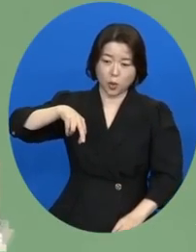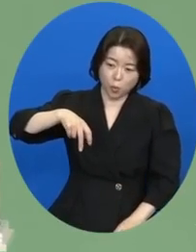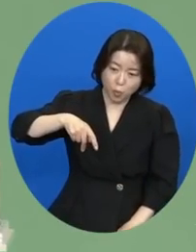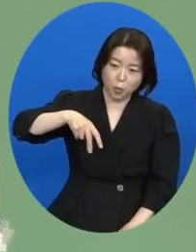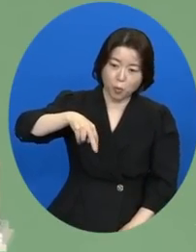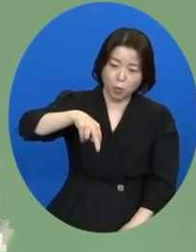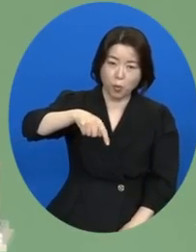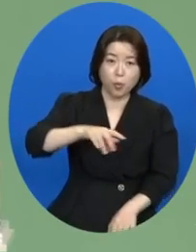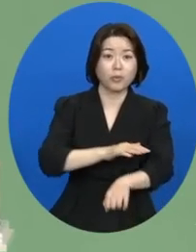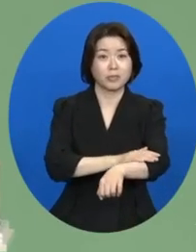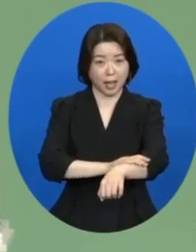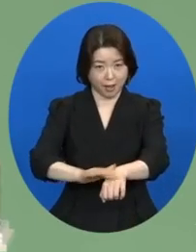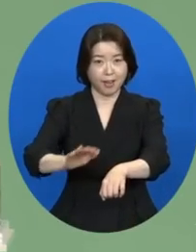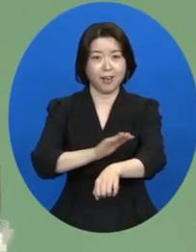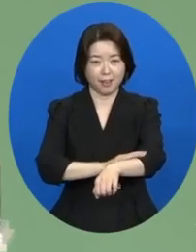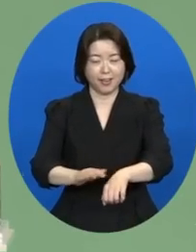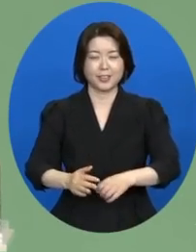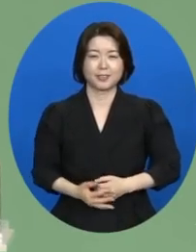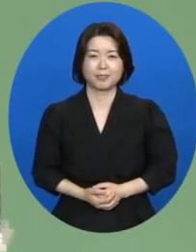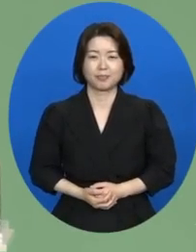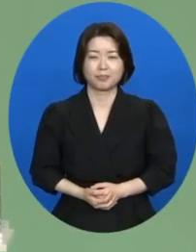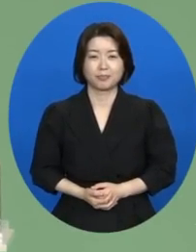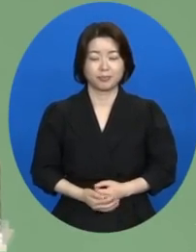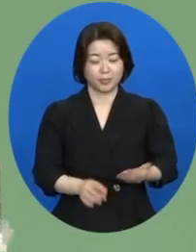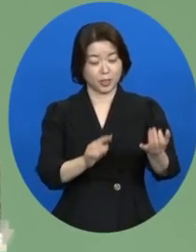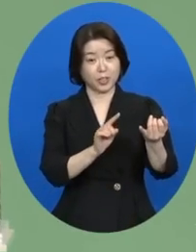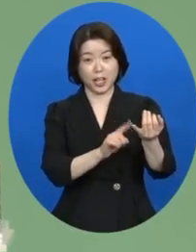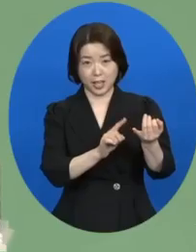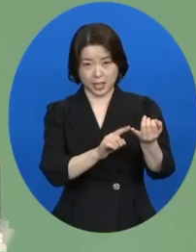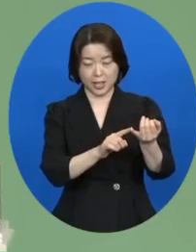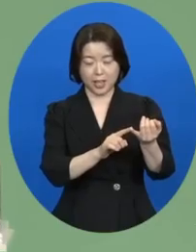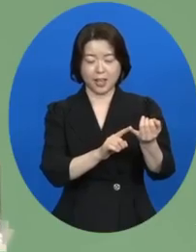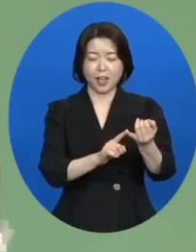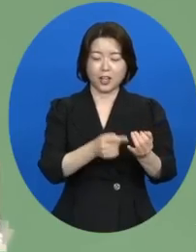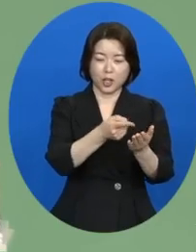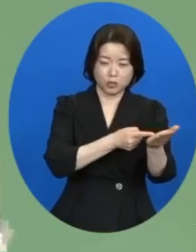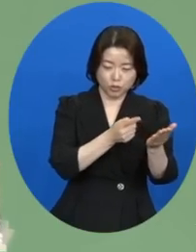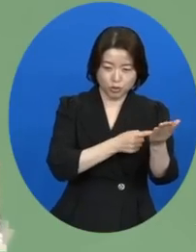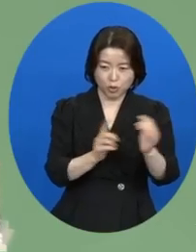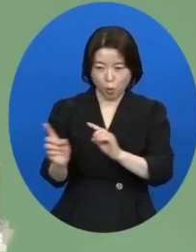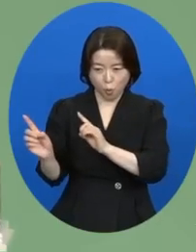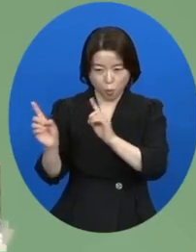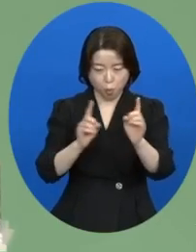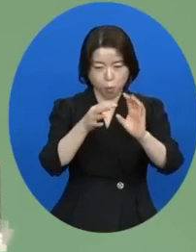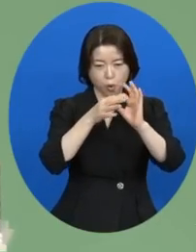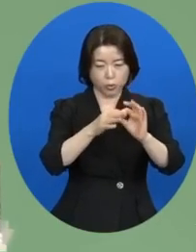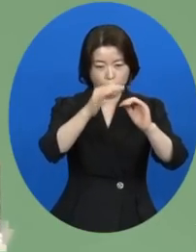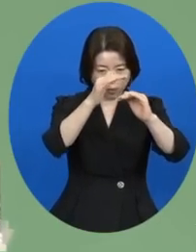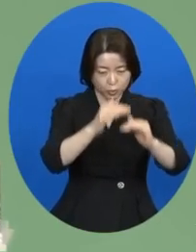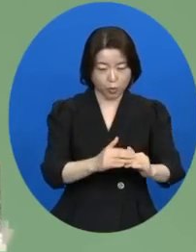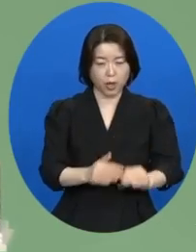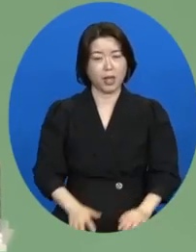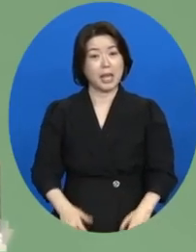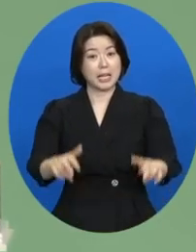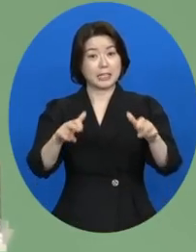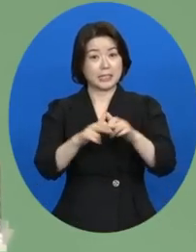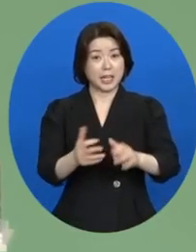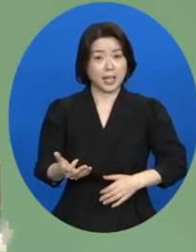있습니다. 저는 에스더의 수술과 회복의 여정을 통해 장애를 가진